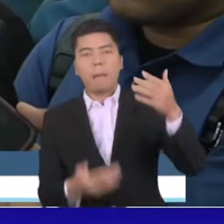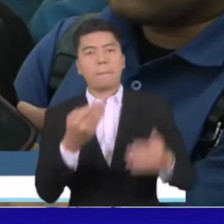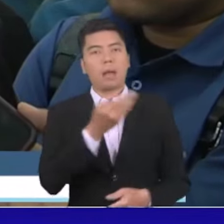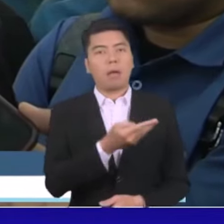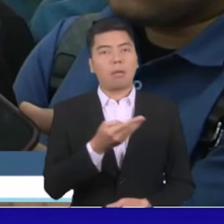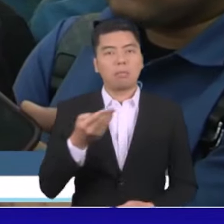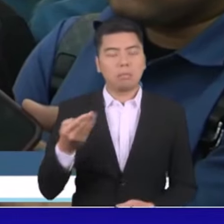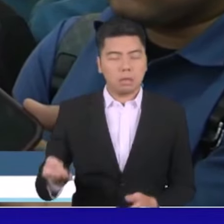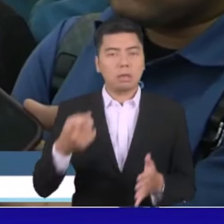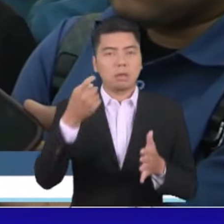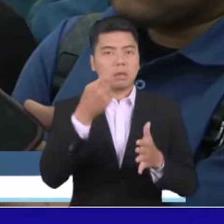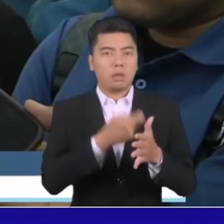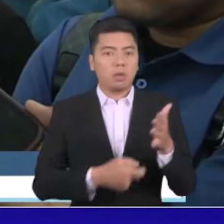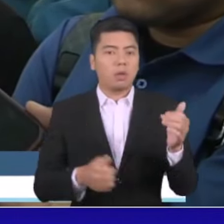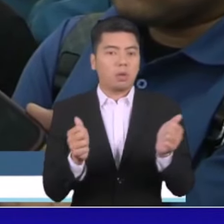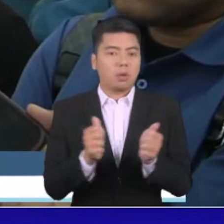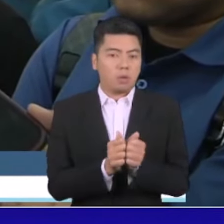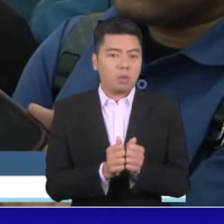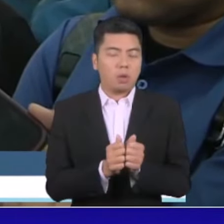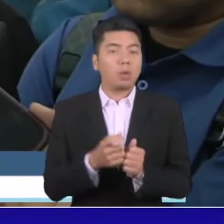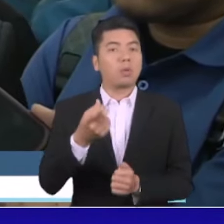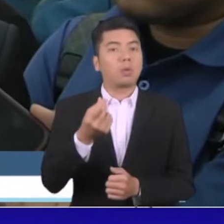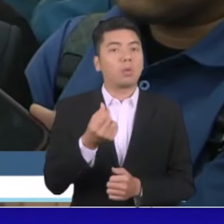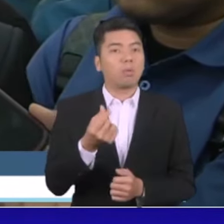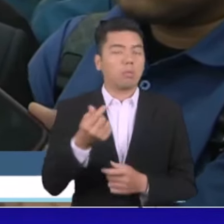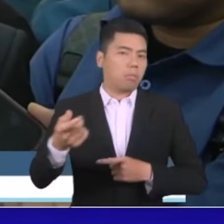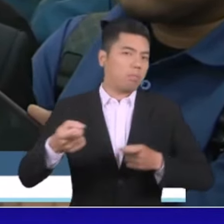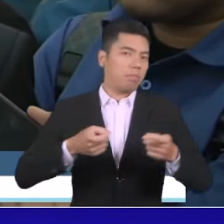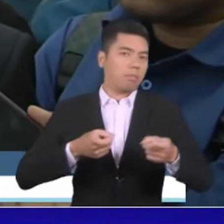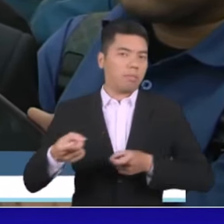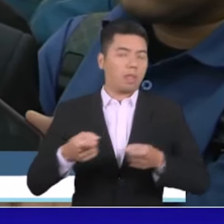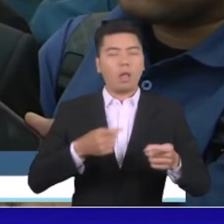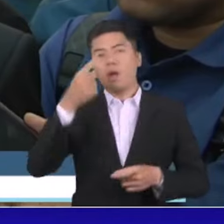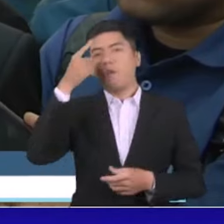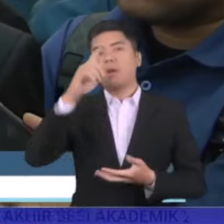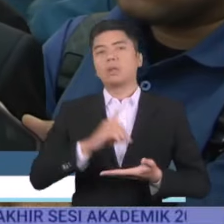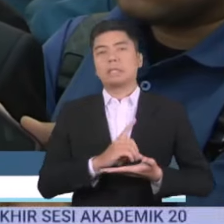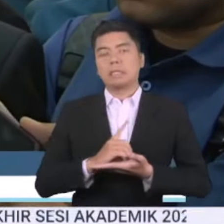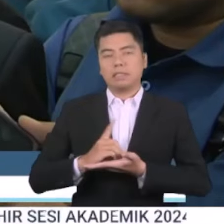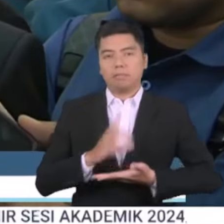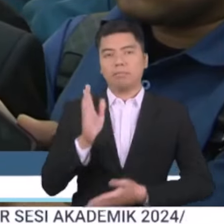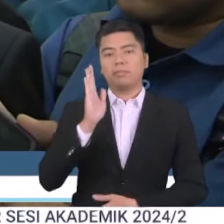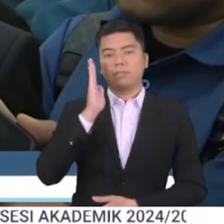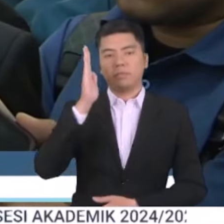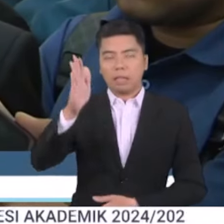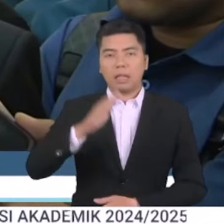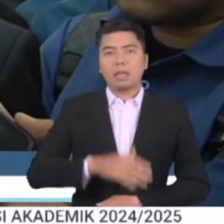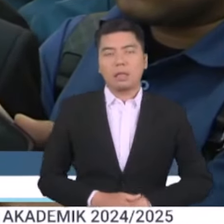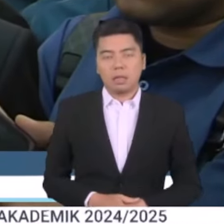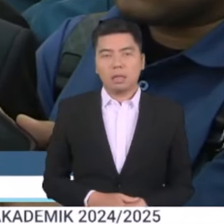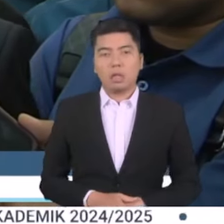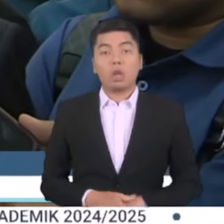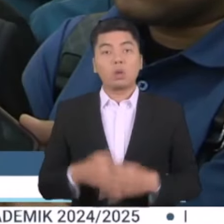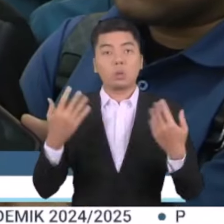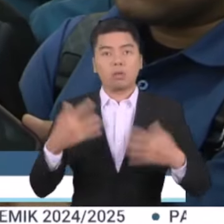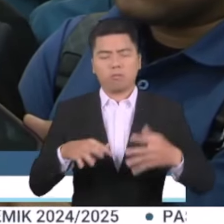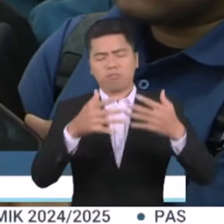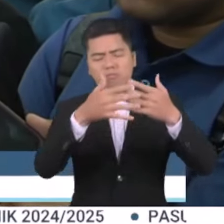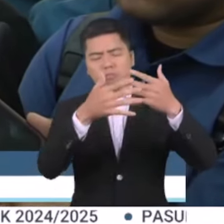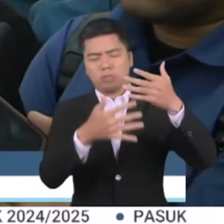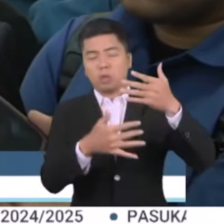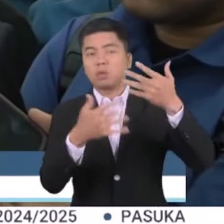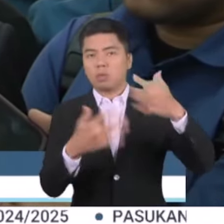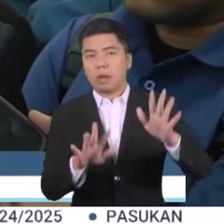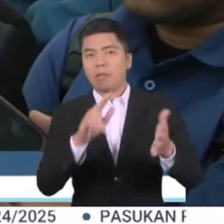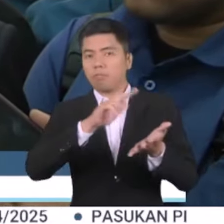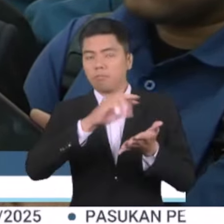harga, senarai barangan dengan harga kawalan pada musim Deepavali yang akan datang. Once finalised, saya